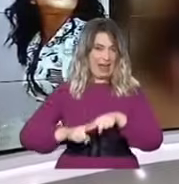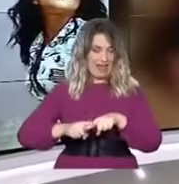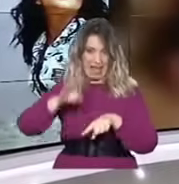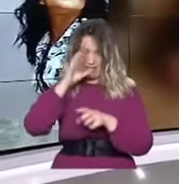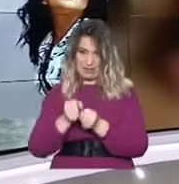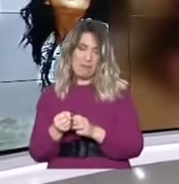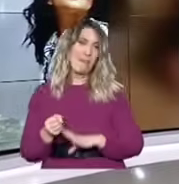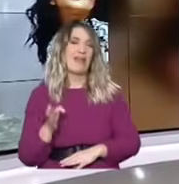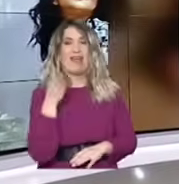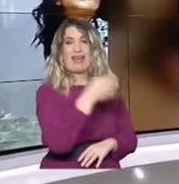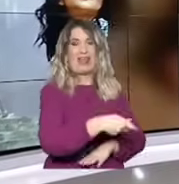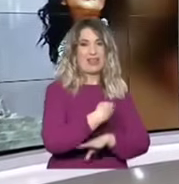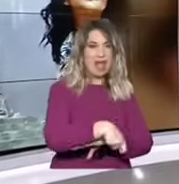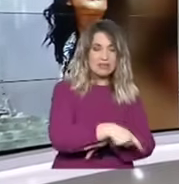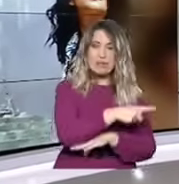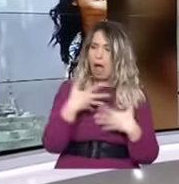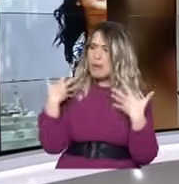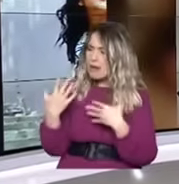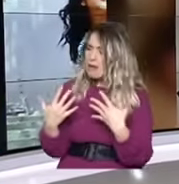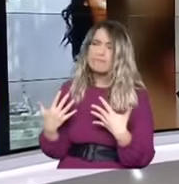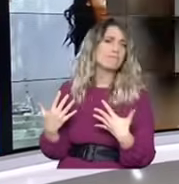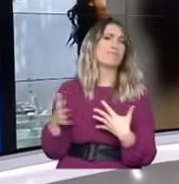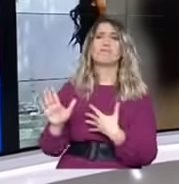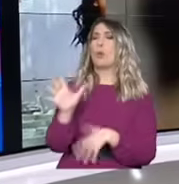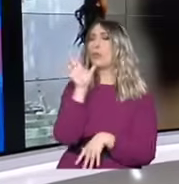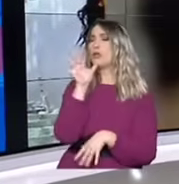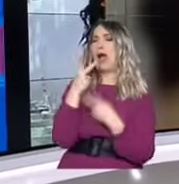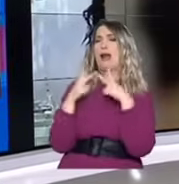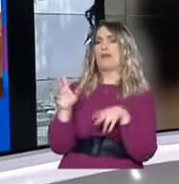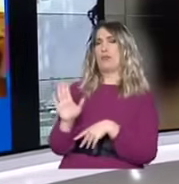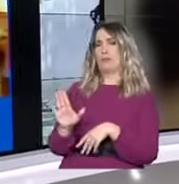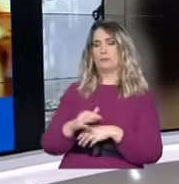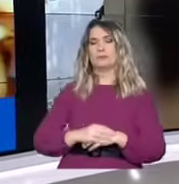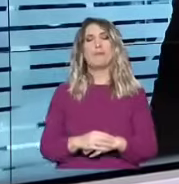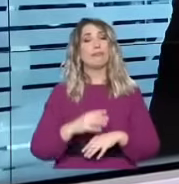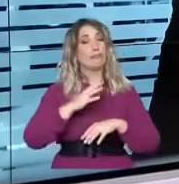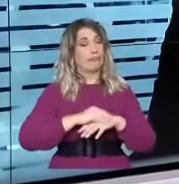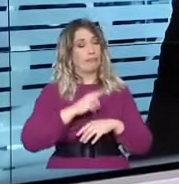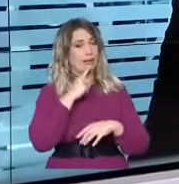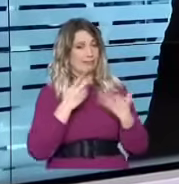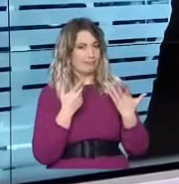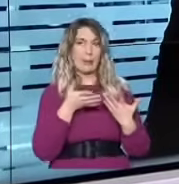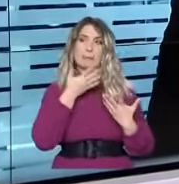ένας άνθρωπος ο οποίος κατηγορείται για την κλοπή και ήδη έχει διαφύγει και φτάνει στην Ελλάδα με διεθνές ένταλμα σύλληψης,